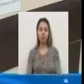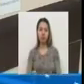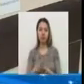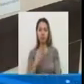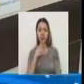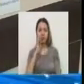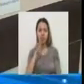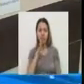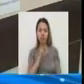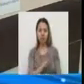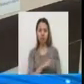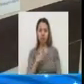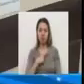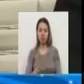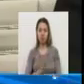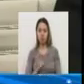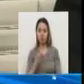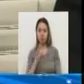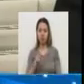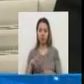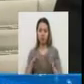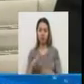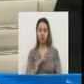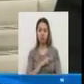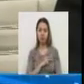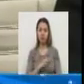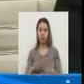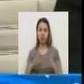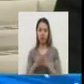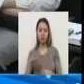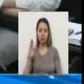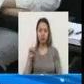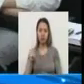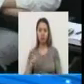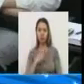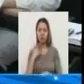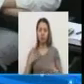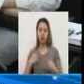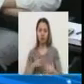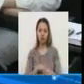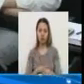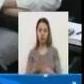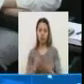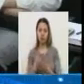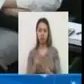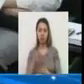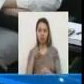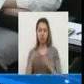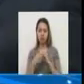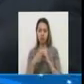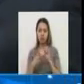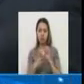Соңғы 5 жылда республика бойынша жеке кәсіпкерлік субъектілерінің ісіне мемлекеттің қатысуын шектеуге орай бірқатар шаруалар атқарылған. Мәселен, өңірде